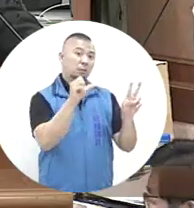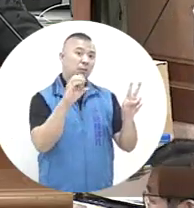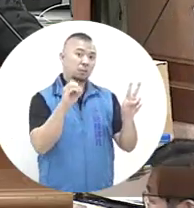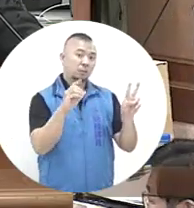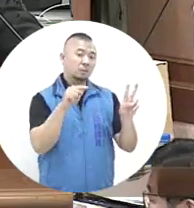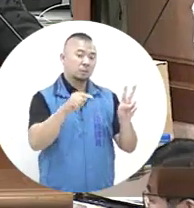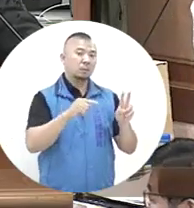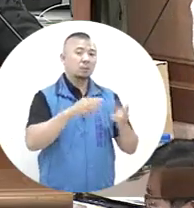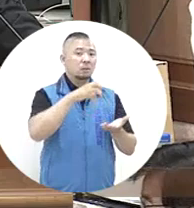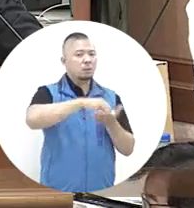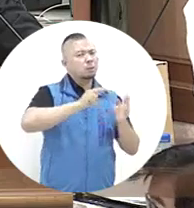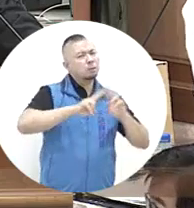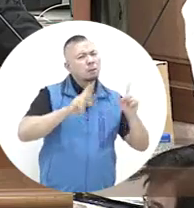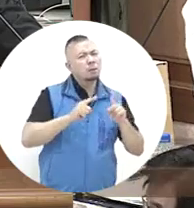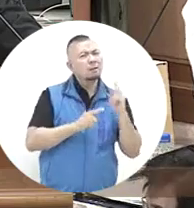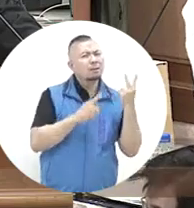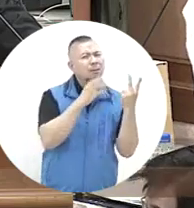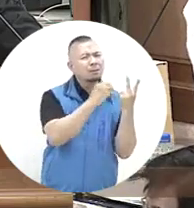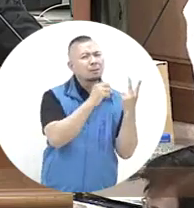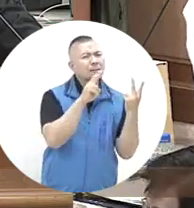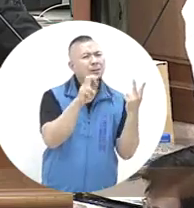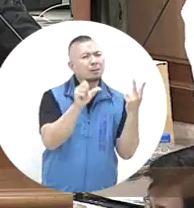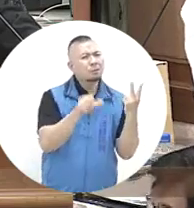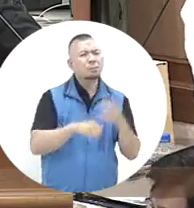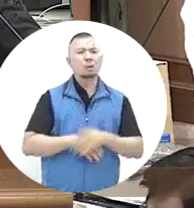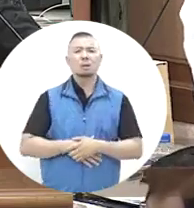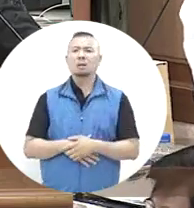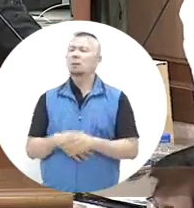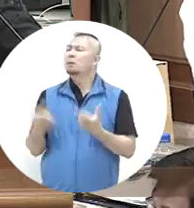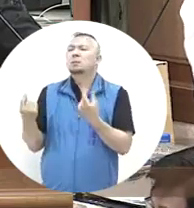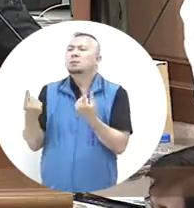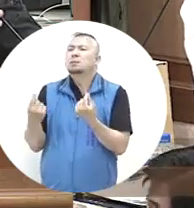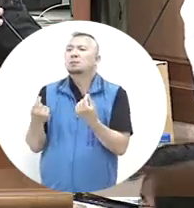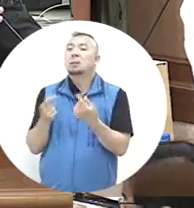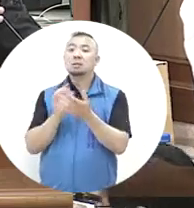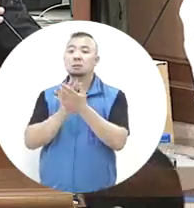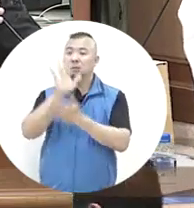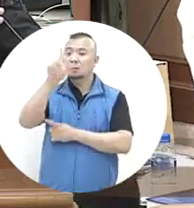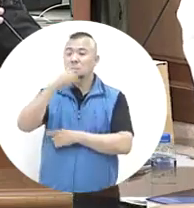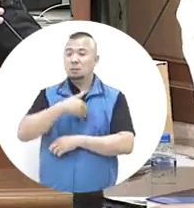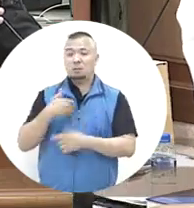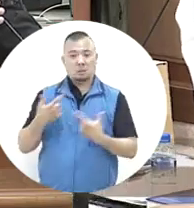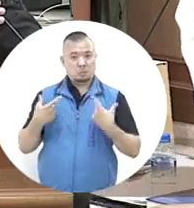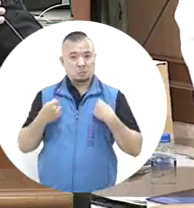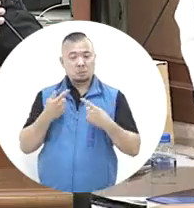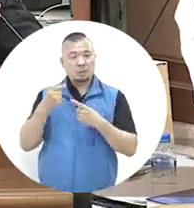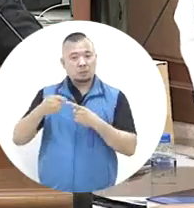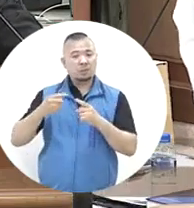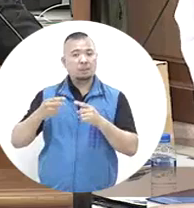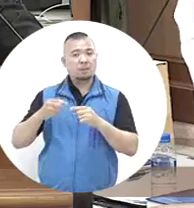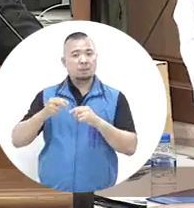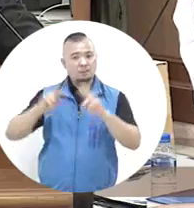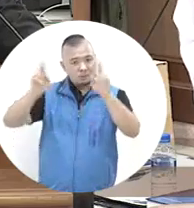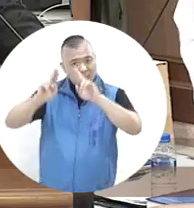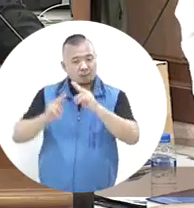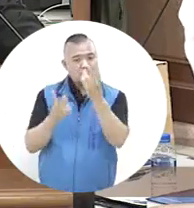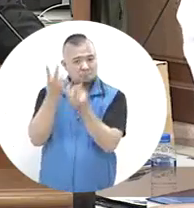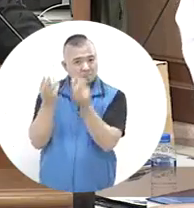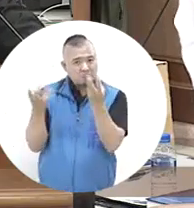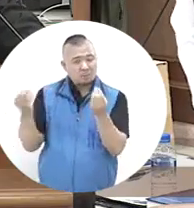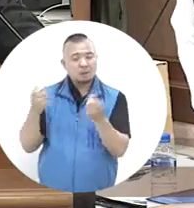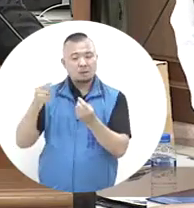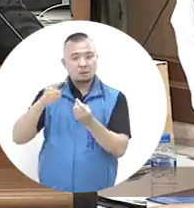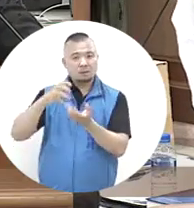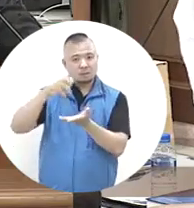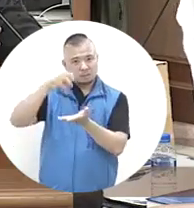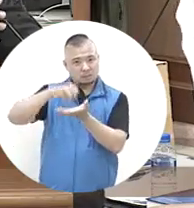说2025吧？ 2025都一样，都一样。你未来的能源配比里面有没有核电？是的，你讲嘛，你讲